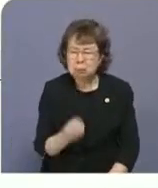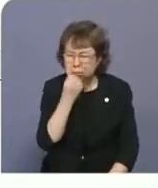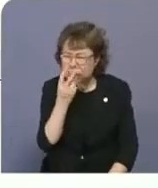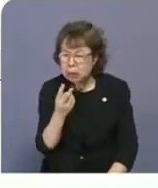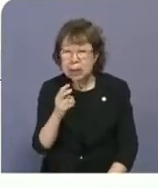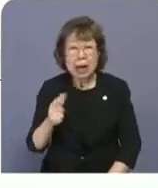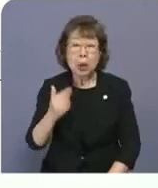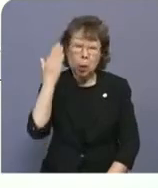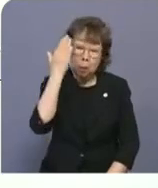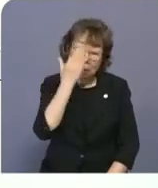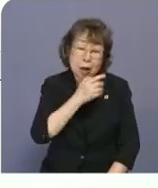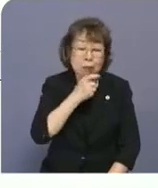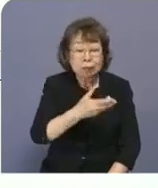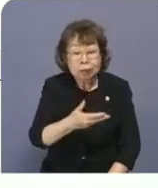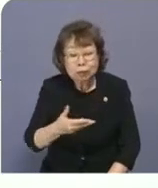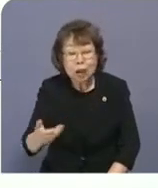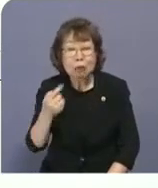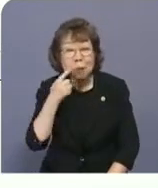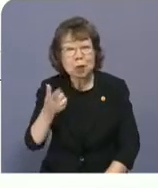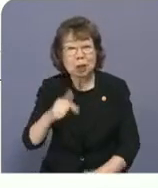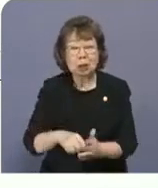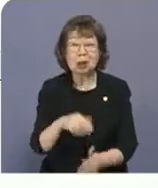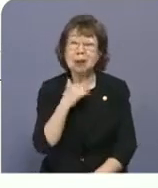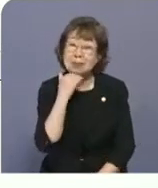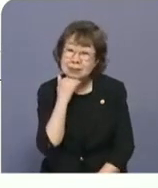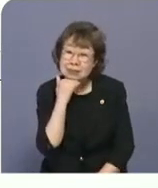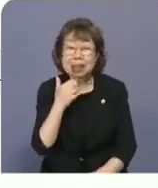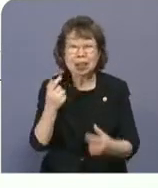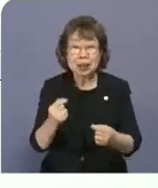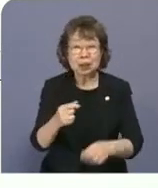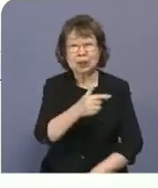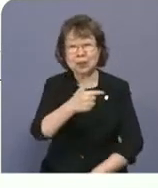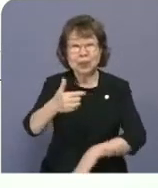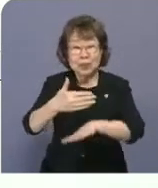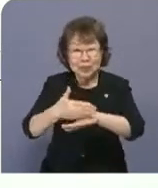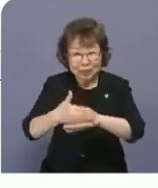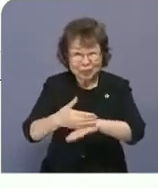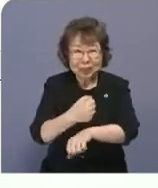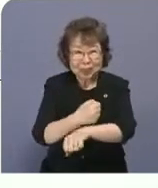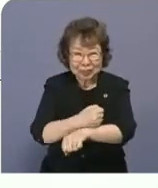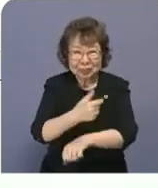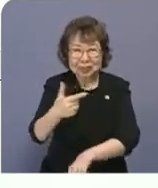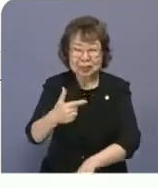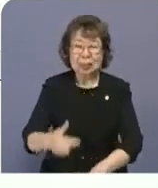나지 않고 맑은 물이 흐르는 동천을 보려면 좀 더 기다려야 될 것 같습니다. 김하란 기자 수고하셨습니다.